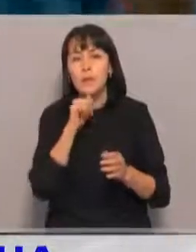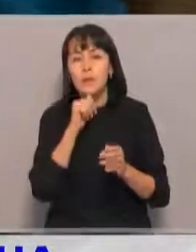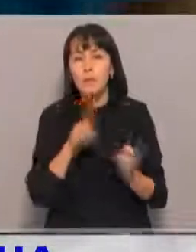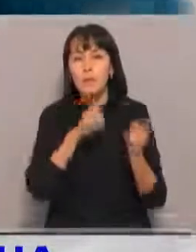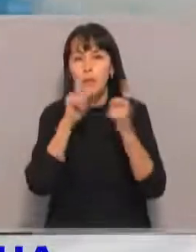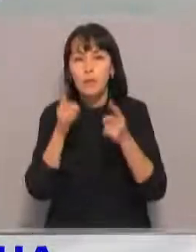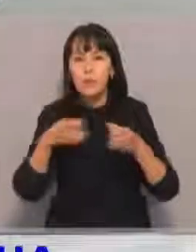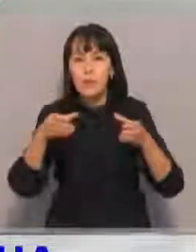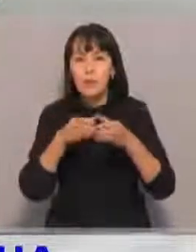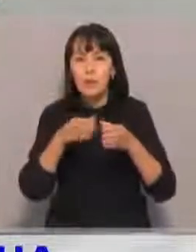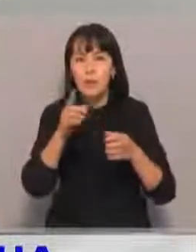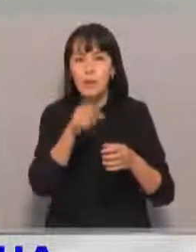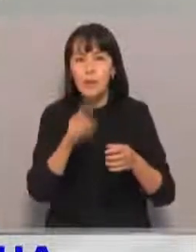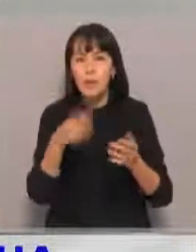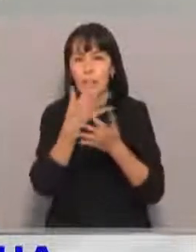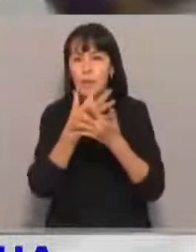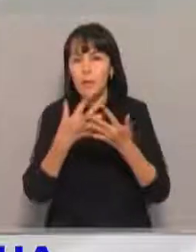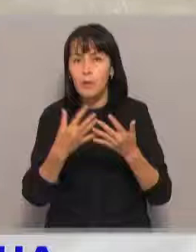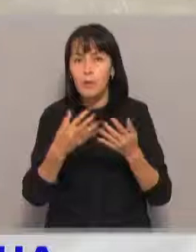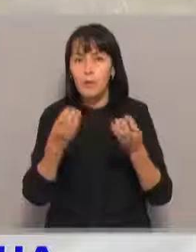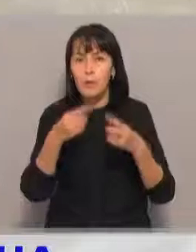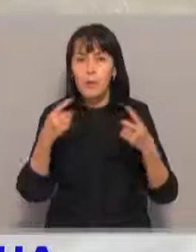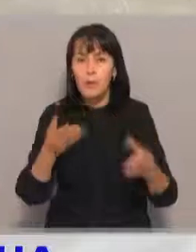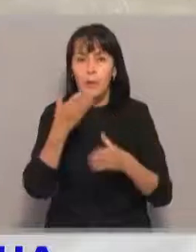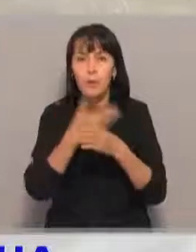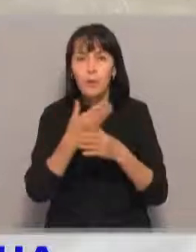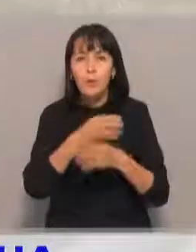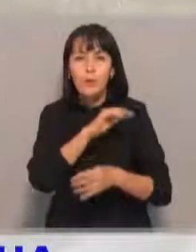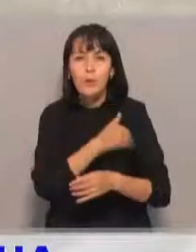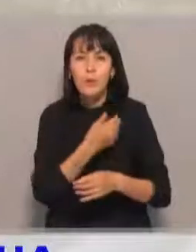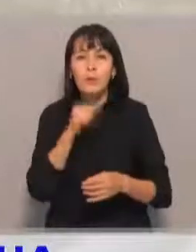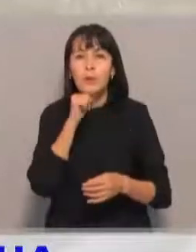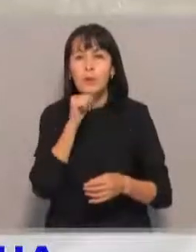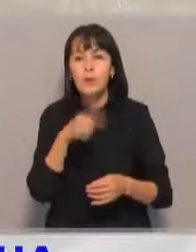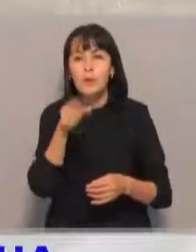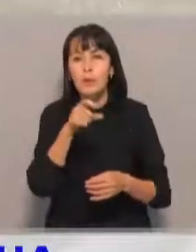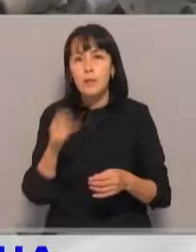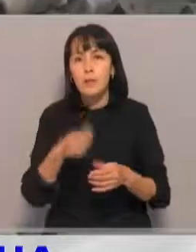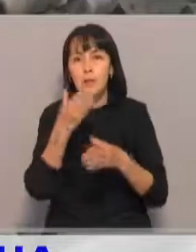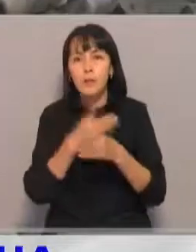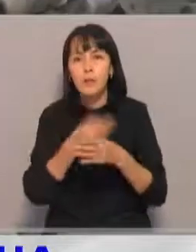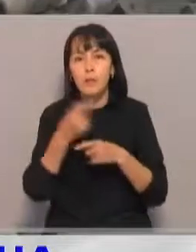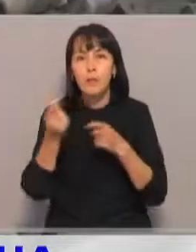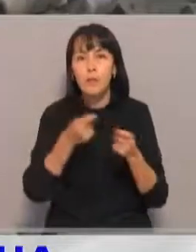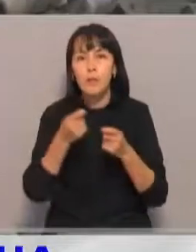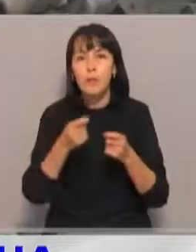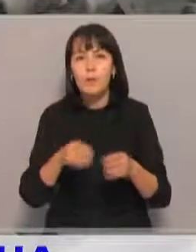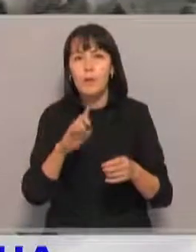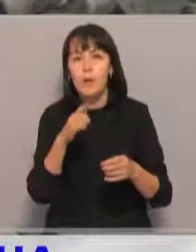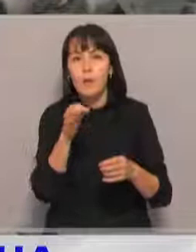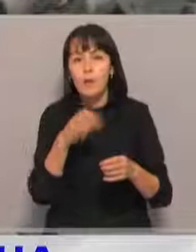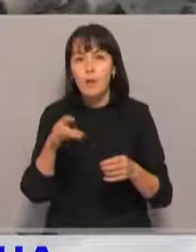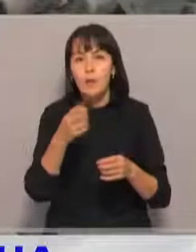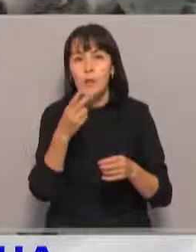жүрмек. Делегация ондағы халыққа материалды ғана емес, моральді түрде қолдау көрсетпек ниетте. Қостанайлық азаматтарға көмек акциясына Абай ауданына қарасты базарлардан